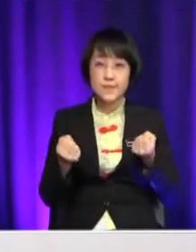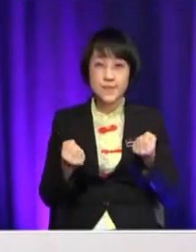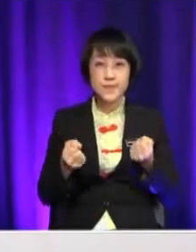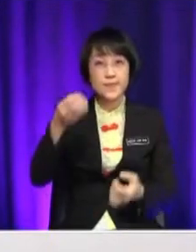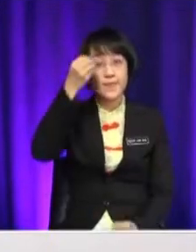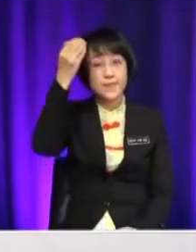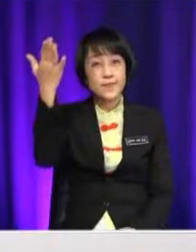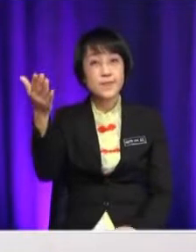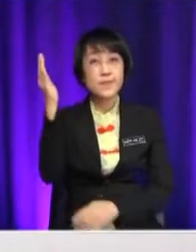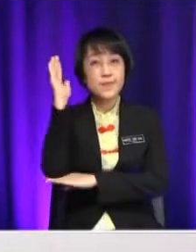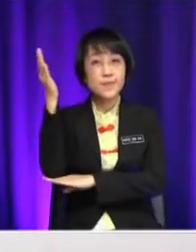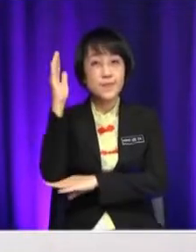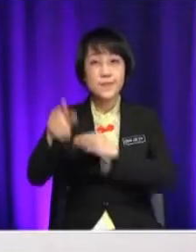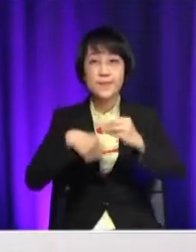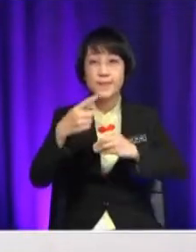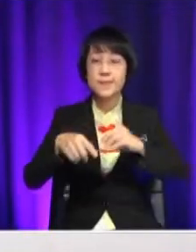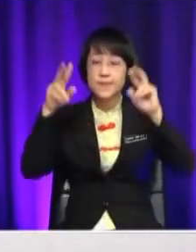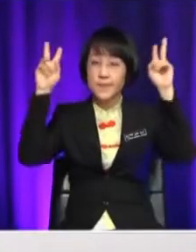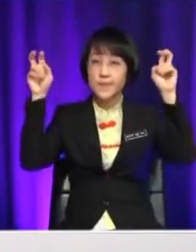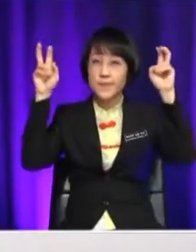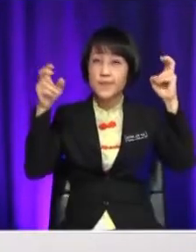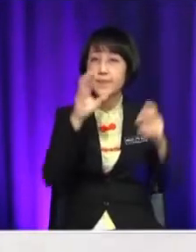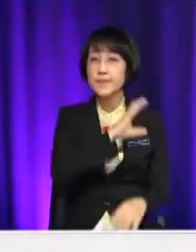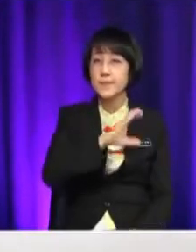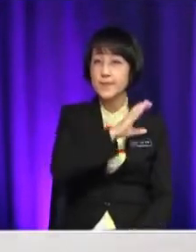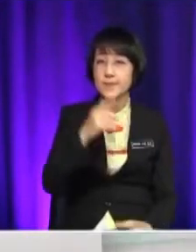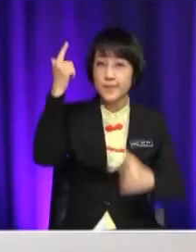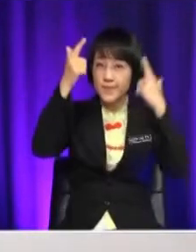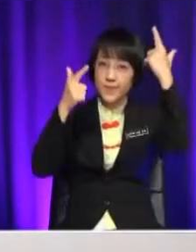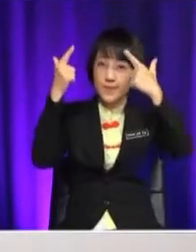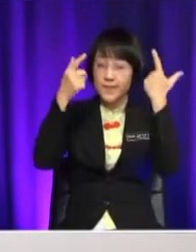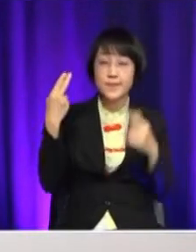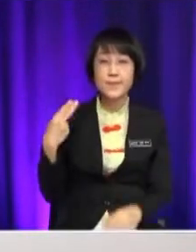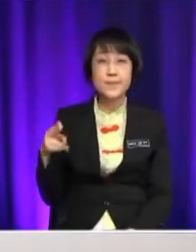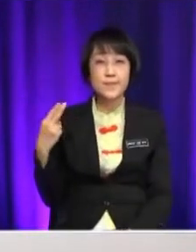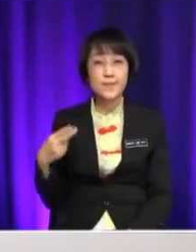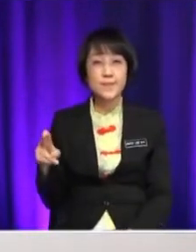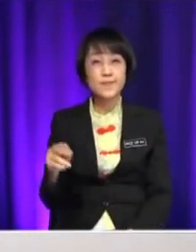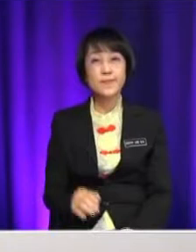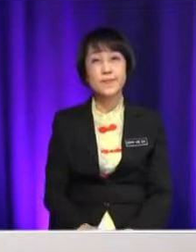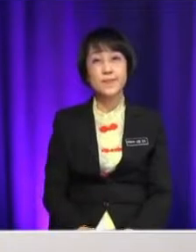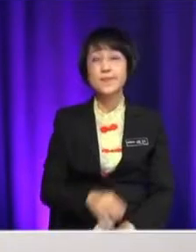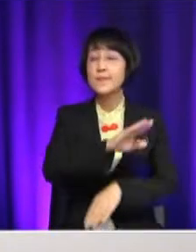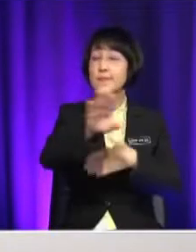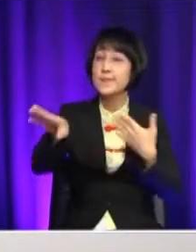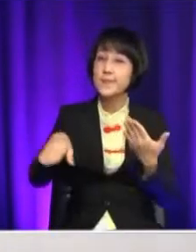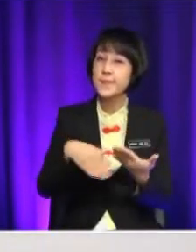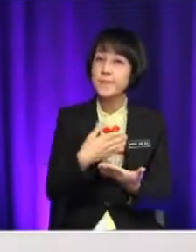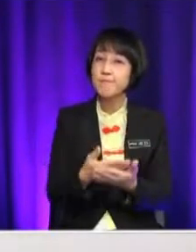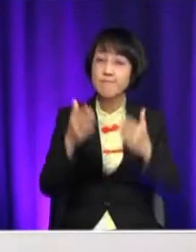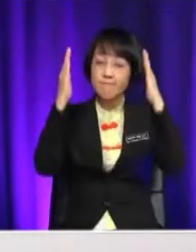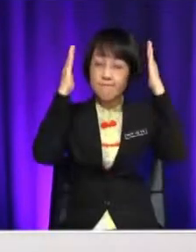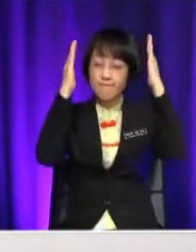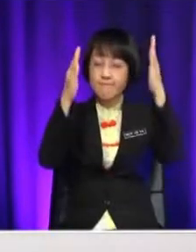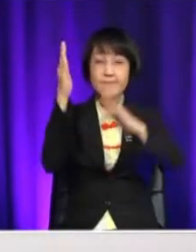bertajuk Ciri-ciri Pelancongan Hijau. Sidang hadirin dan hadirat sekalian, fokus syarahan